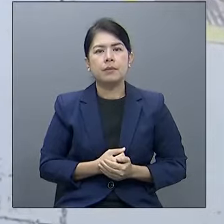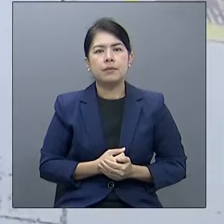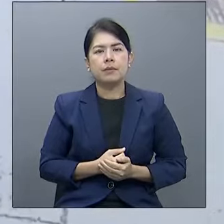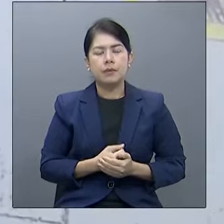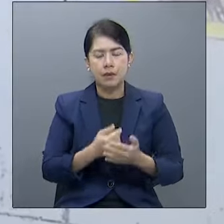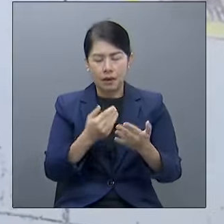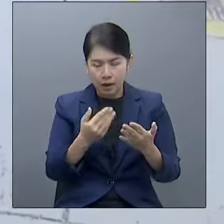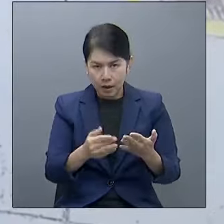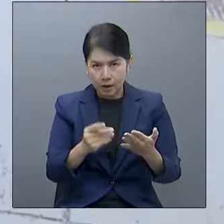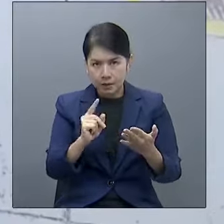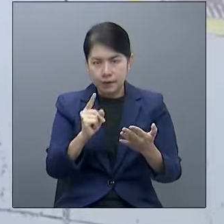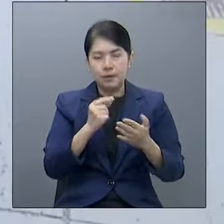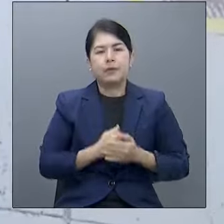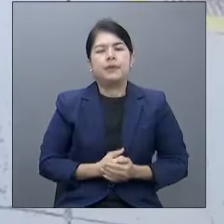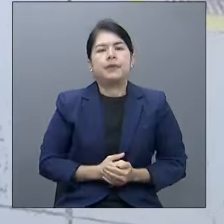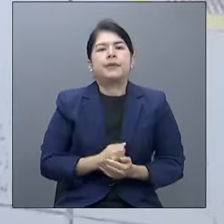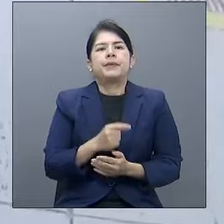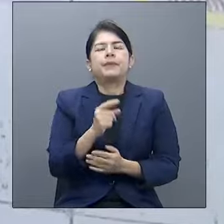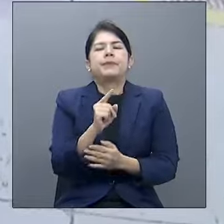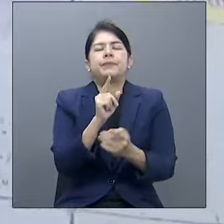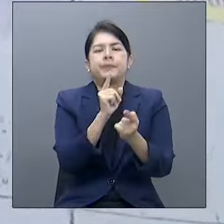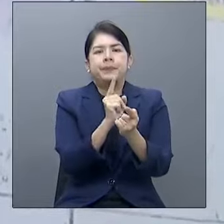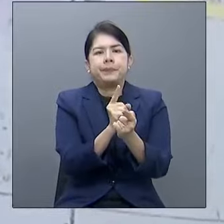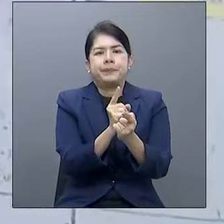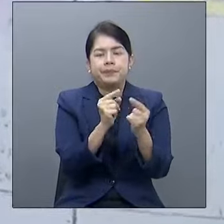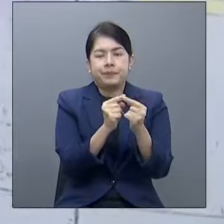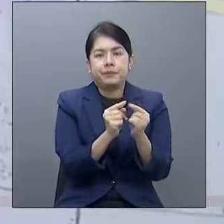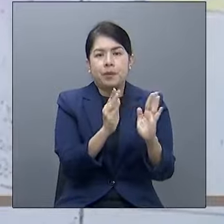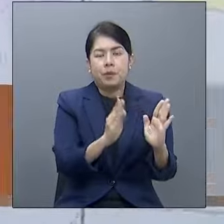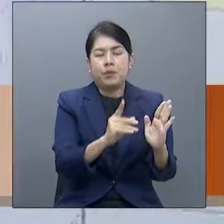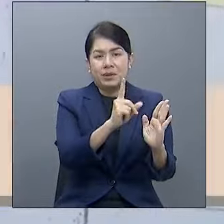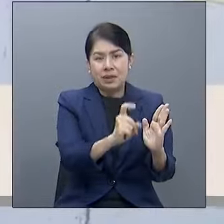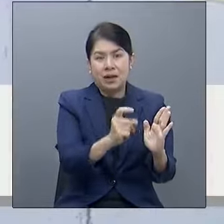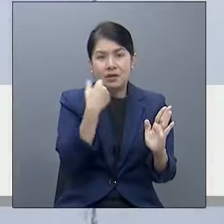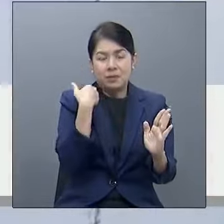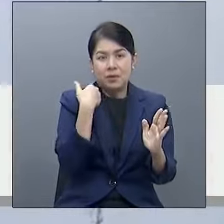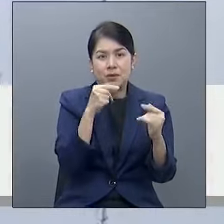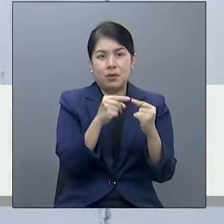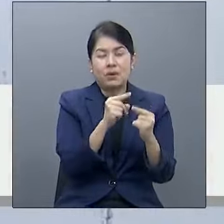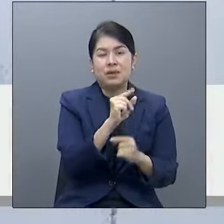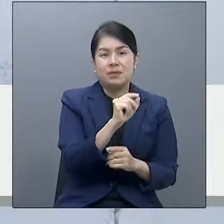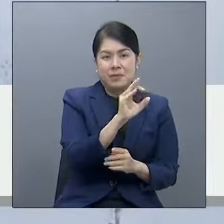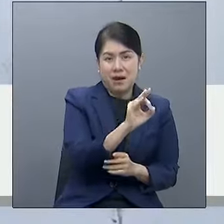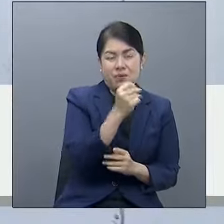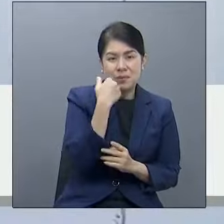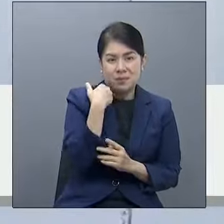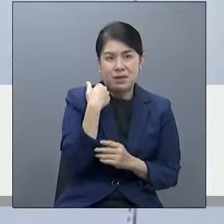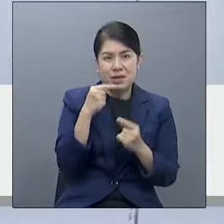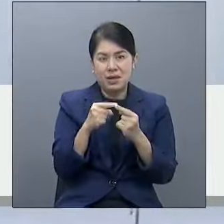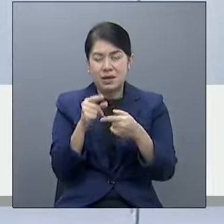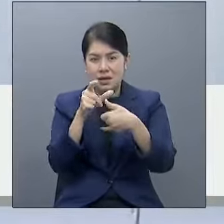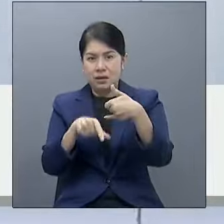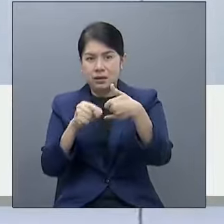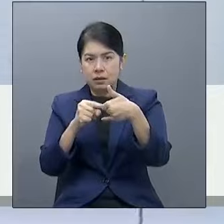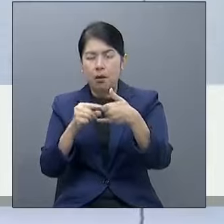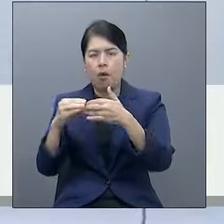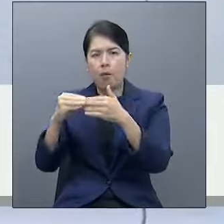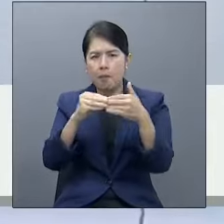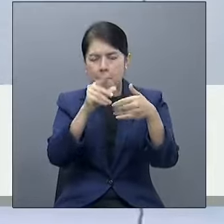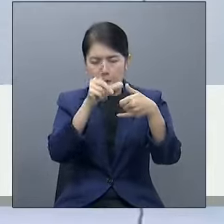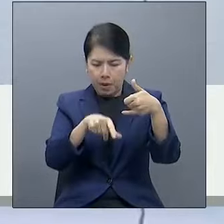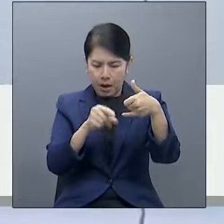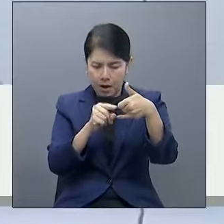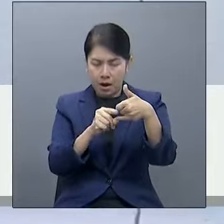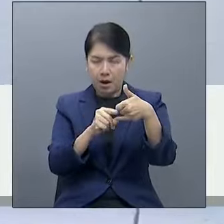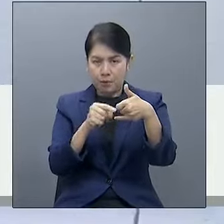นอกจากวันนี้แล้วนะครับวันที่พบศพผู้เสียชีวิตที่นางวรรณพรเนี่ยเรียกนายกิตไปดูศพด้วยกล้องวงจรปิดภายในหมู่บ้านคุณผู้ช